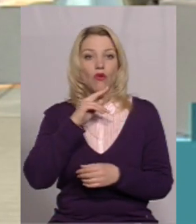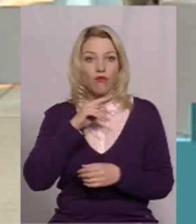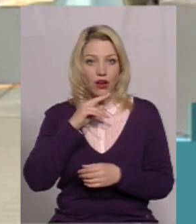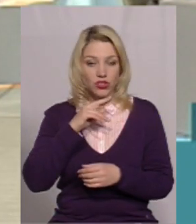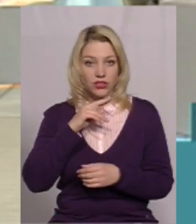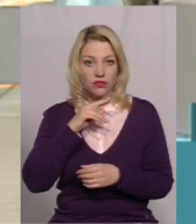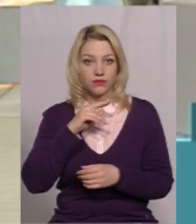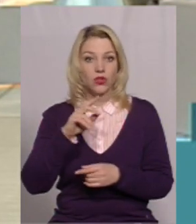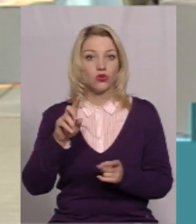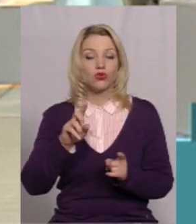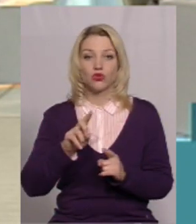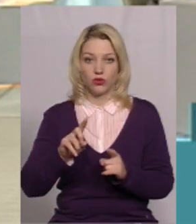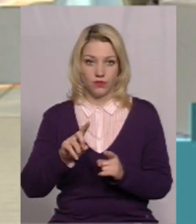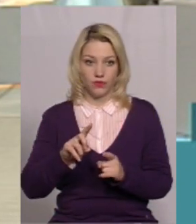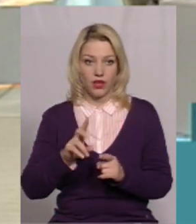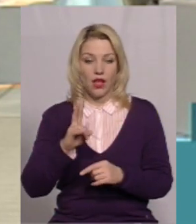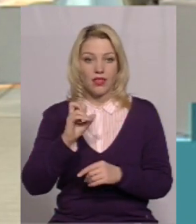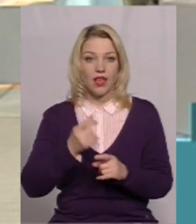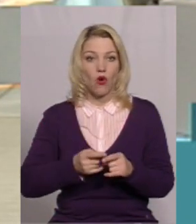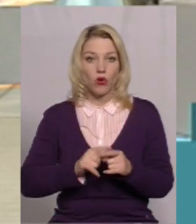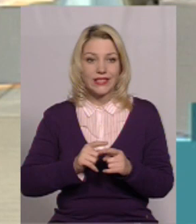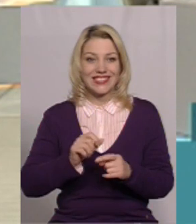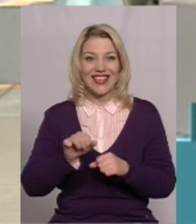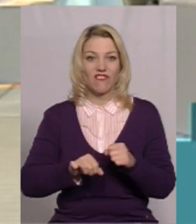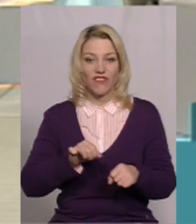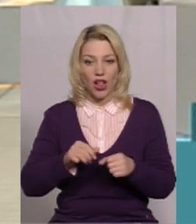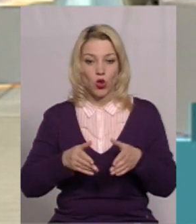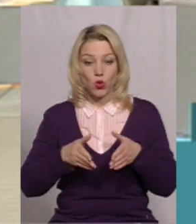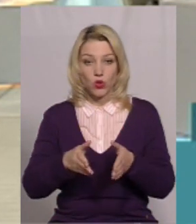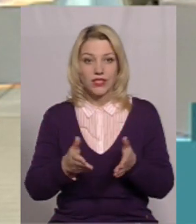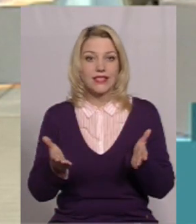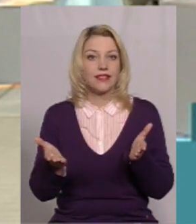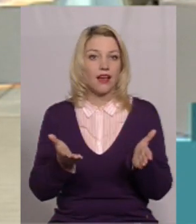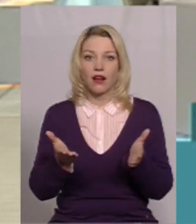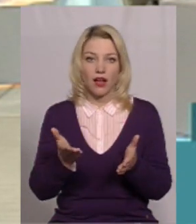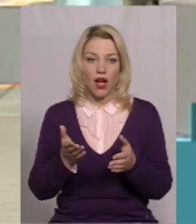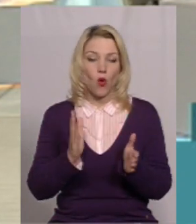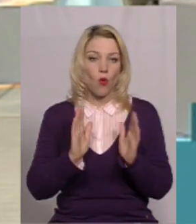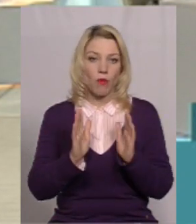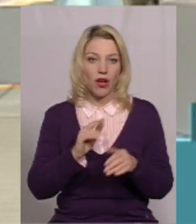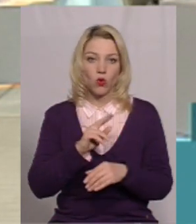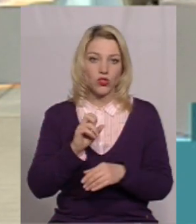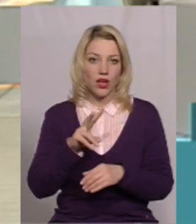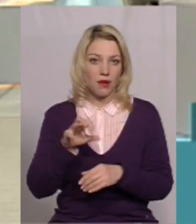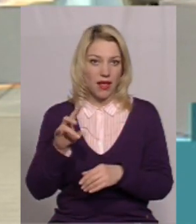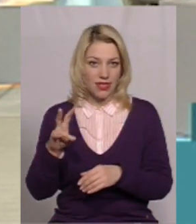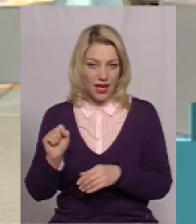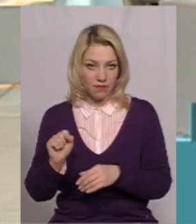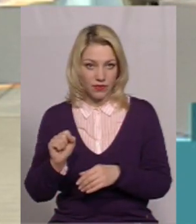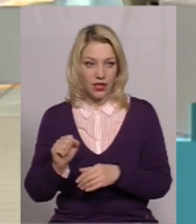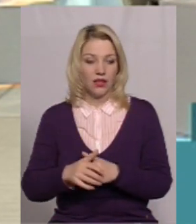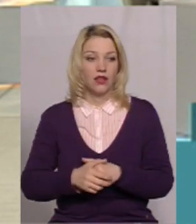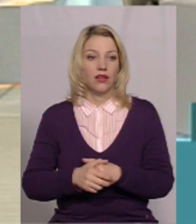зауваження, що на оцій велодоріжці, яка у парку Чекмана з одного